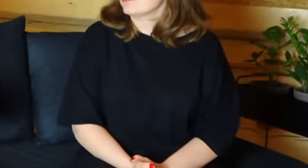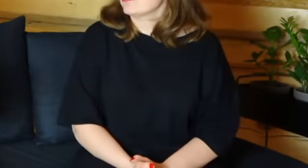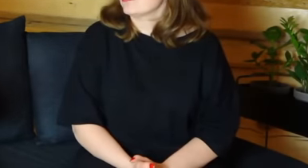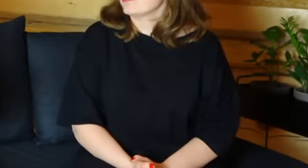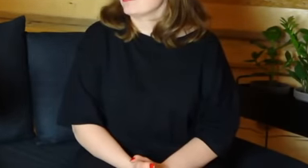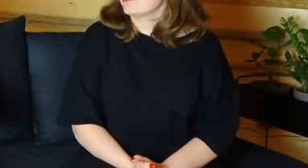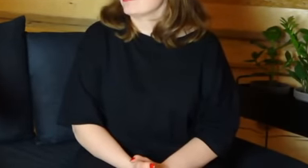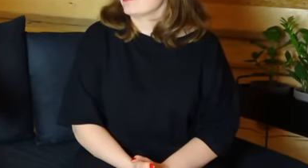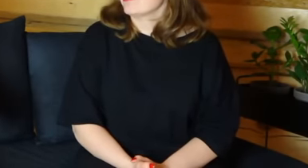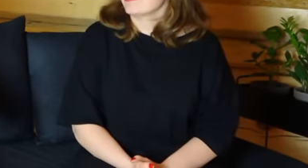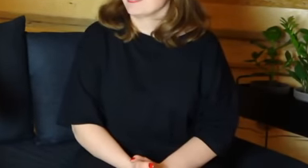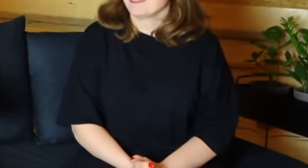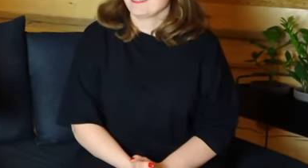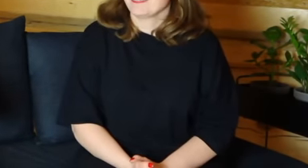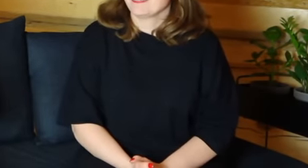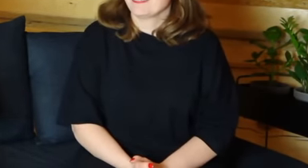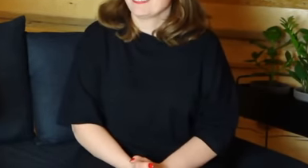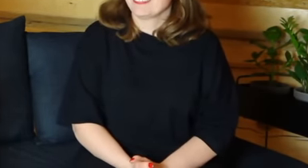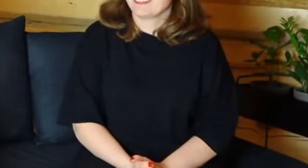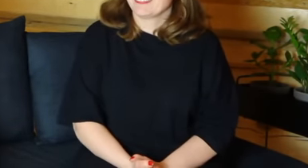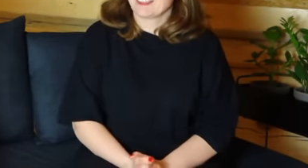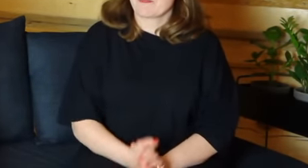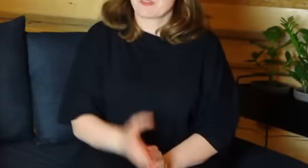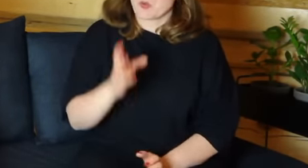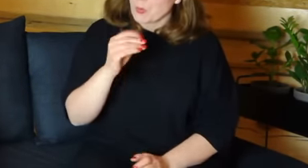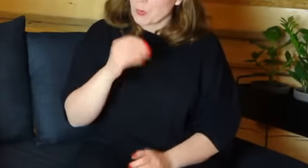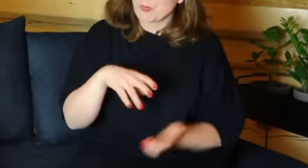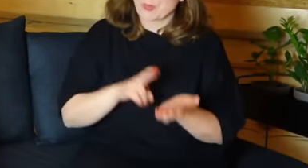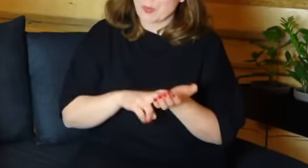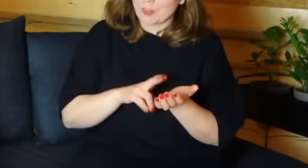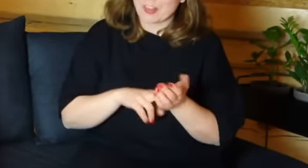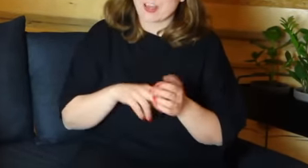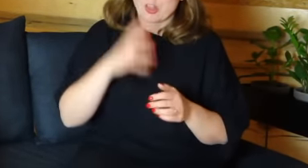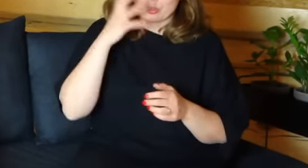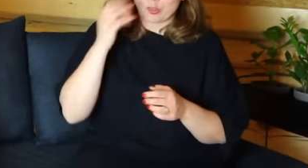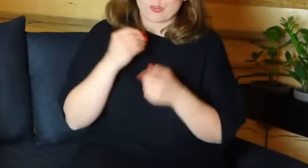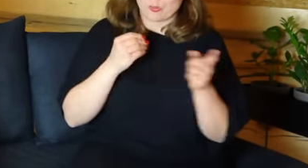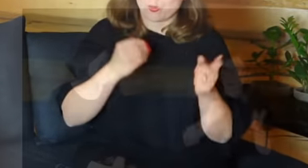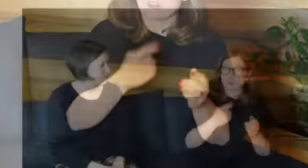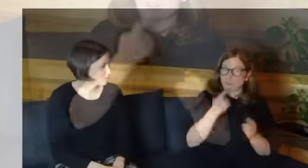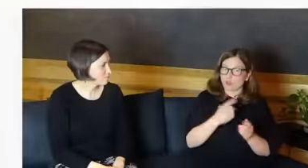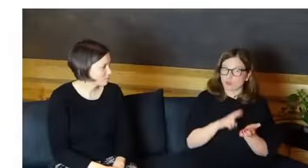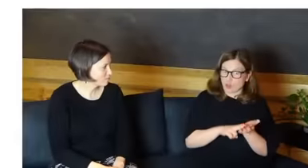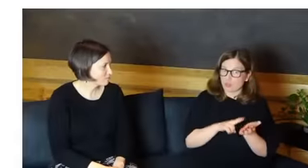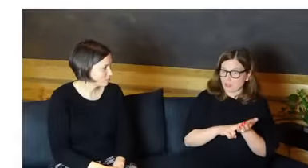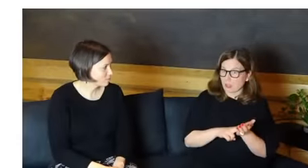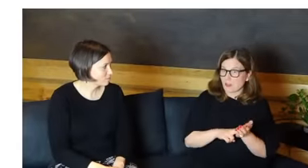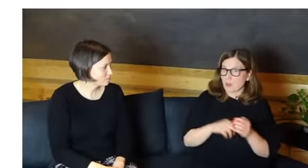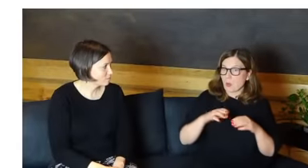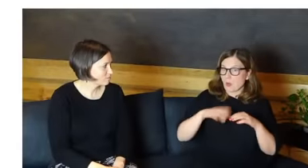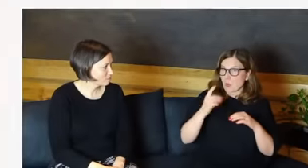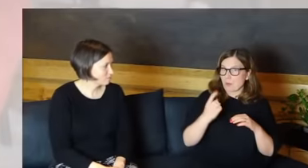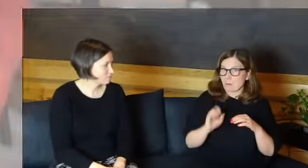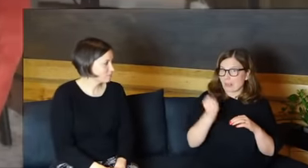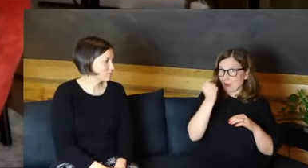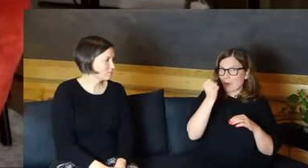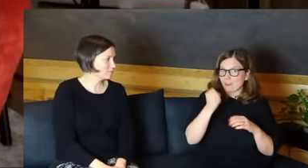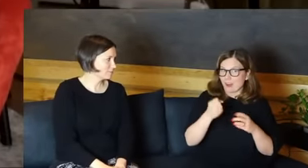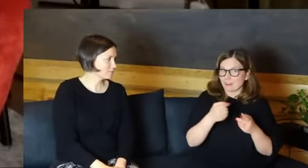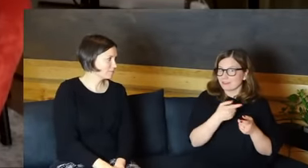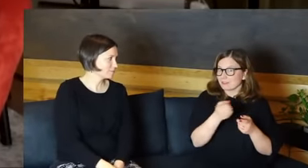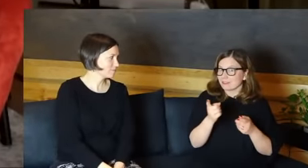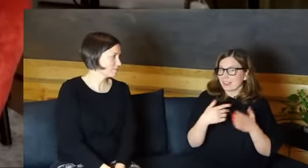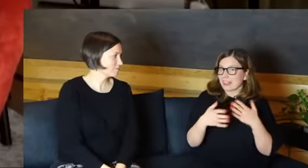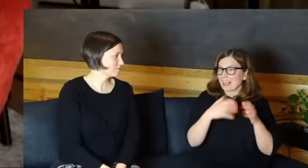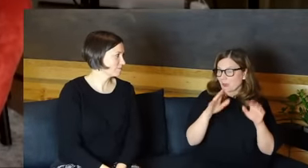on tonttukollegat, on kyllä sitä niin kuin vahvistanut, että niin kuin huikeita jälkeä tulee. Että ei muuta kuin vaan tällaista näe Samulle